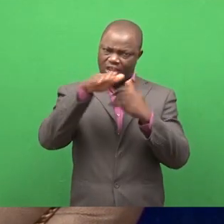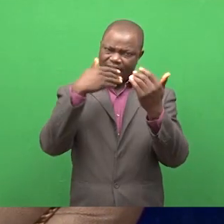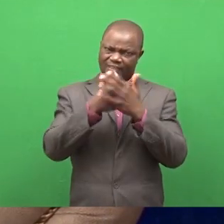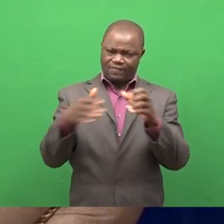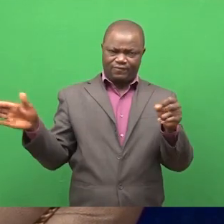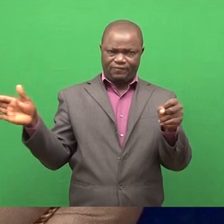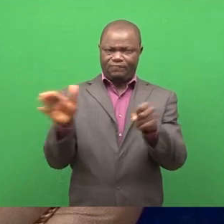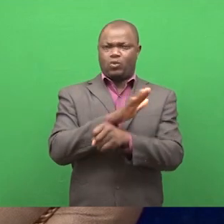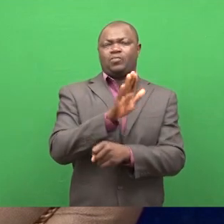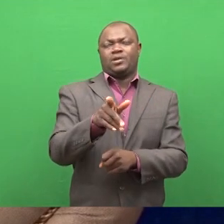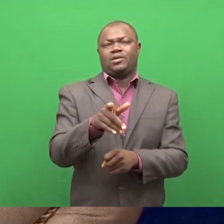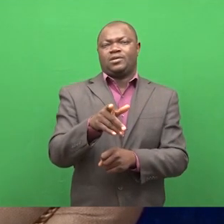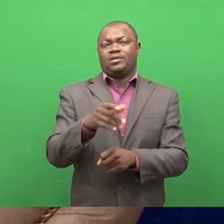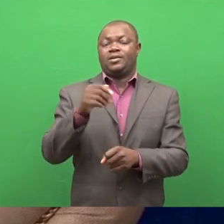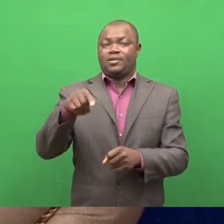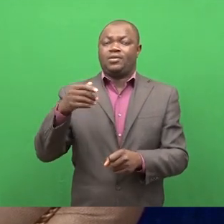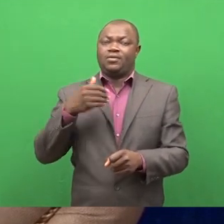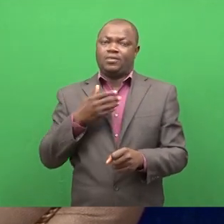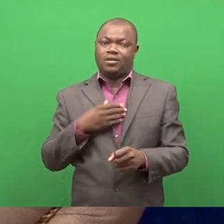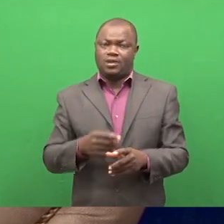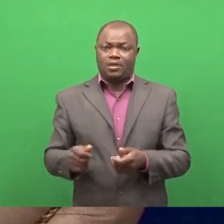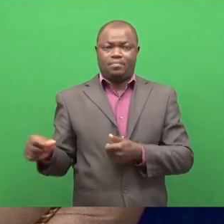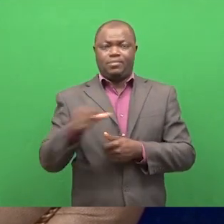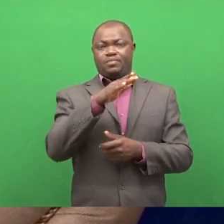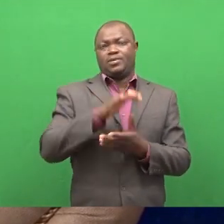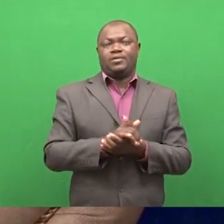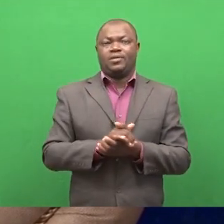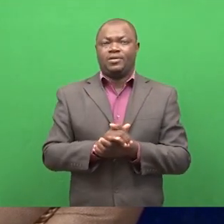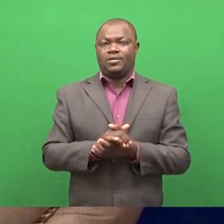kuti zvigotibetsera. Regai ndimbodzoka kuchikuva zvakare.